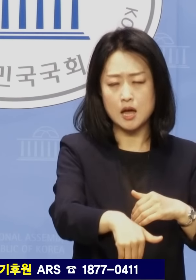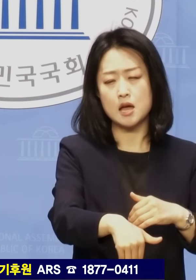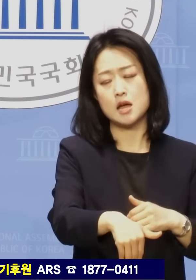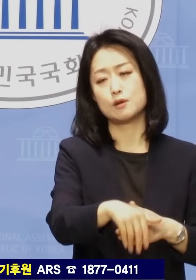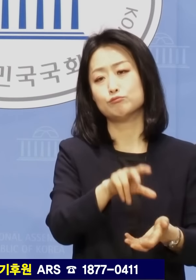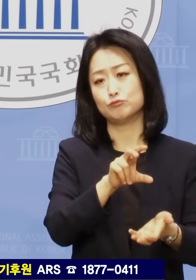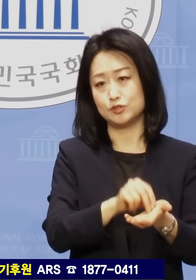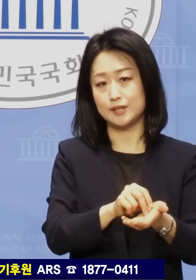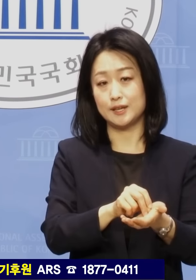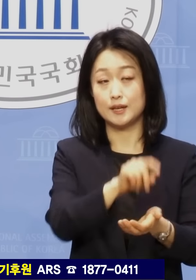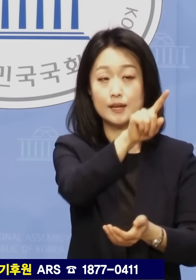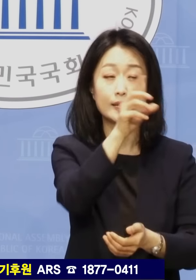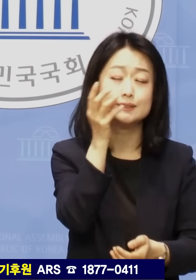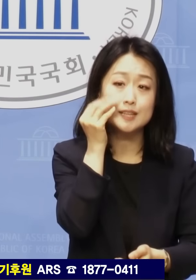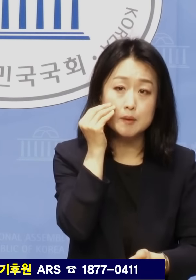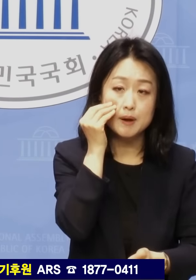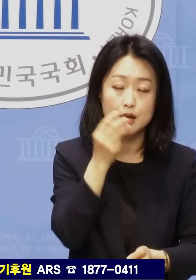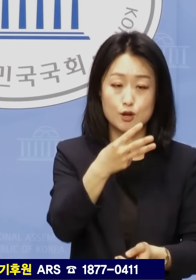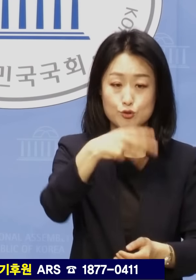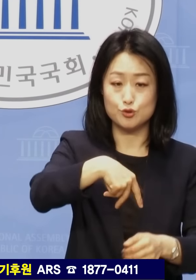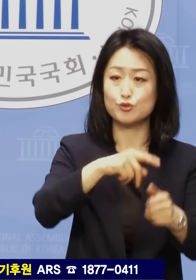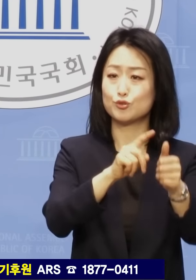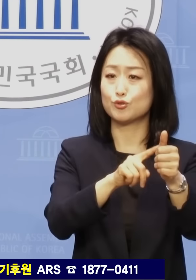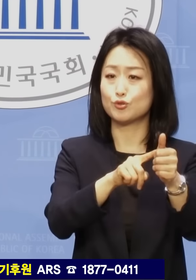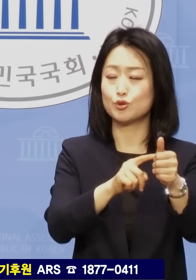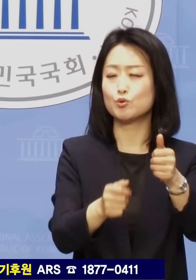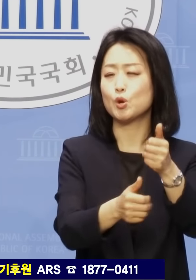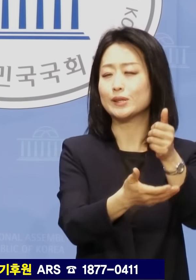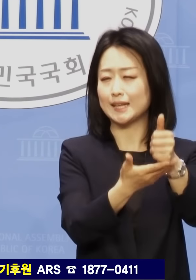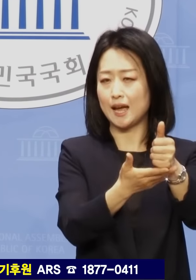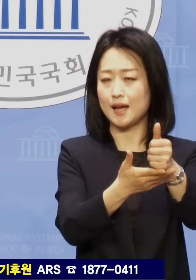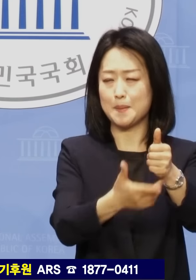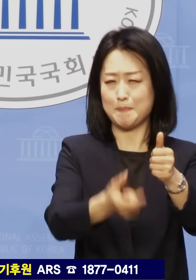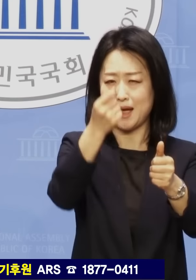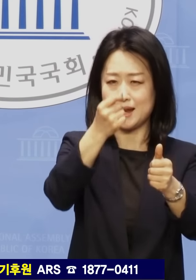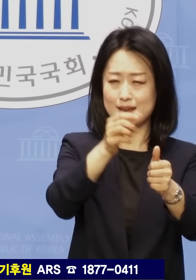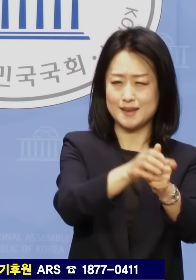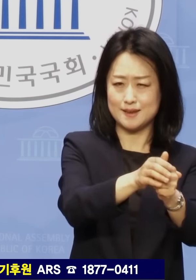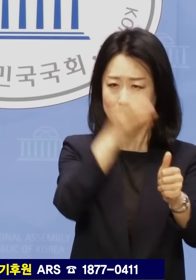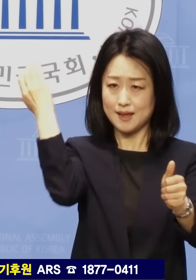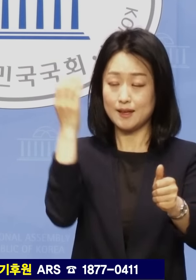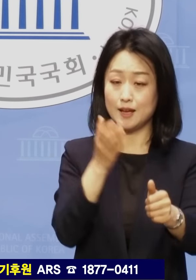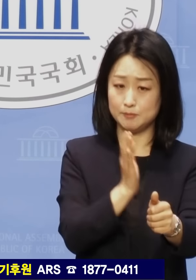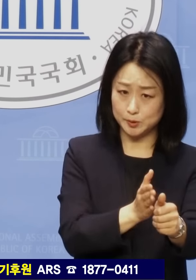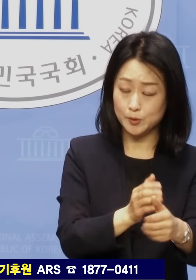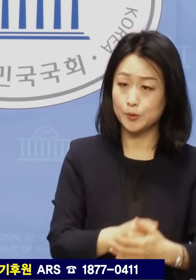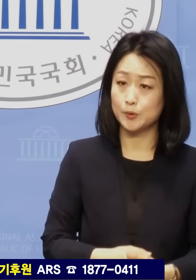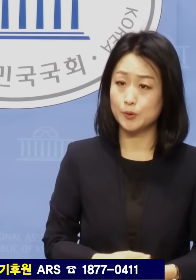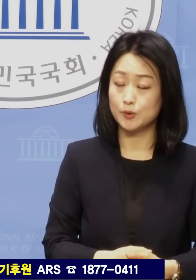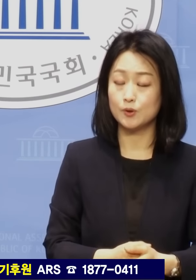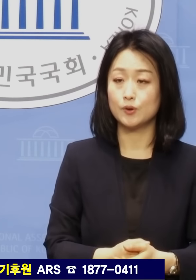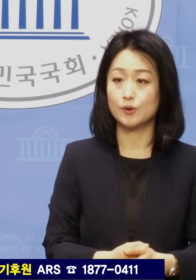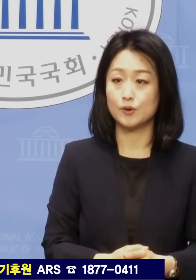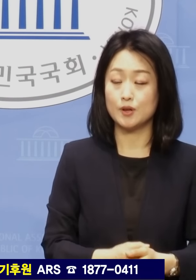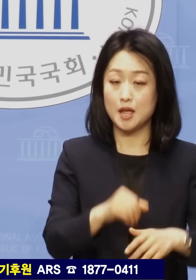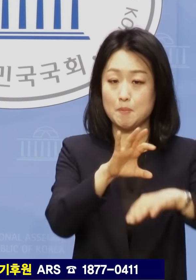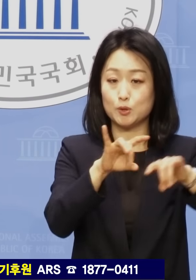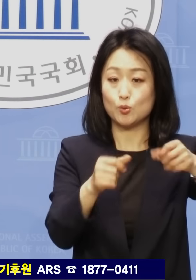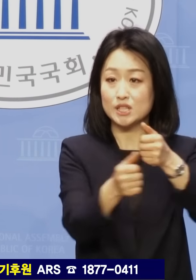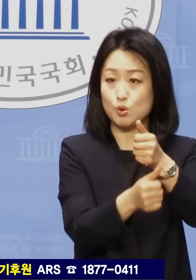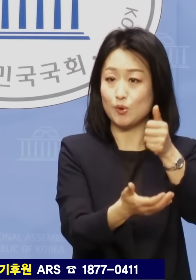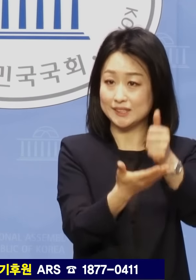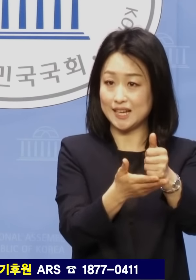운운하지 말고 류림 위원장을 당장 해촉 하십시오 류림 방심 위원장을